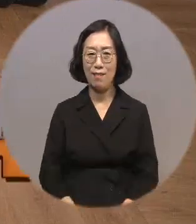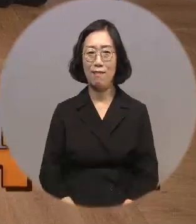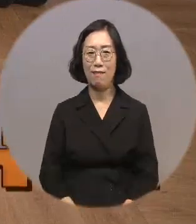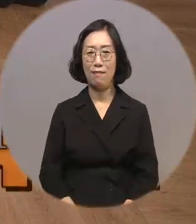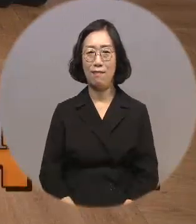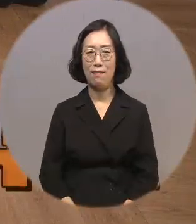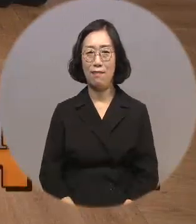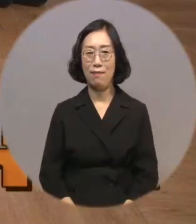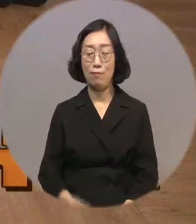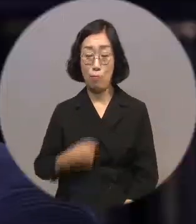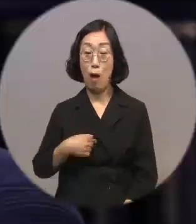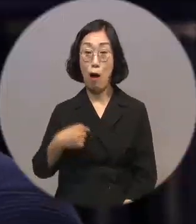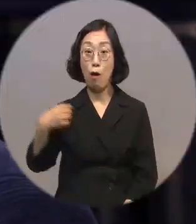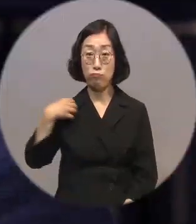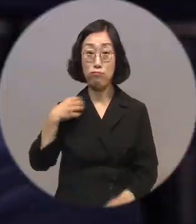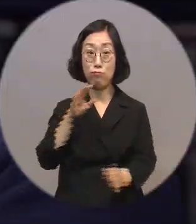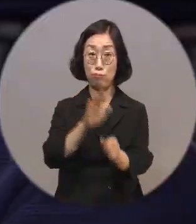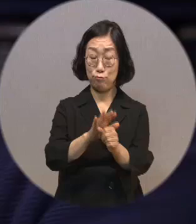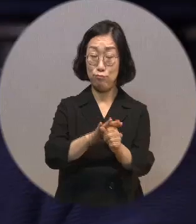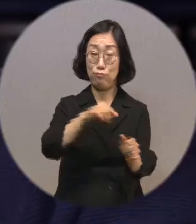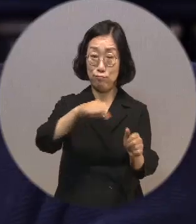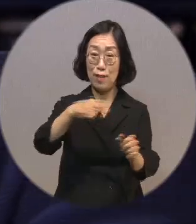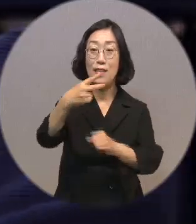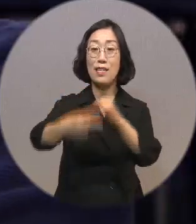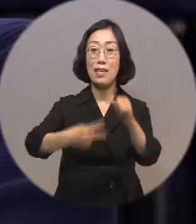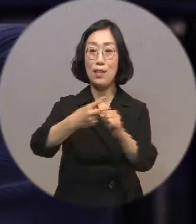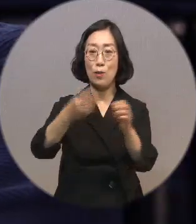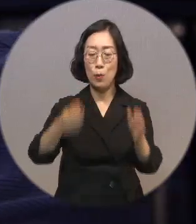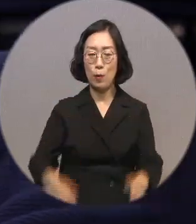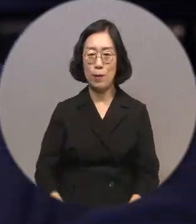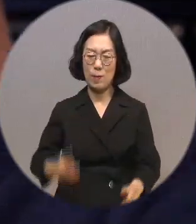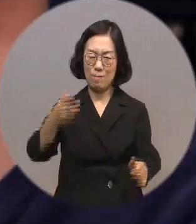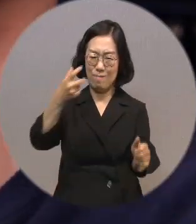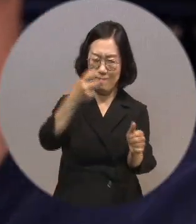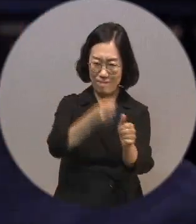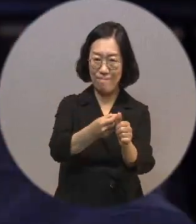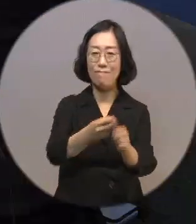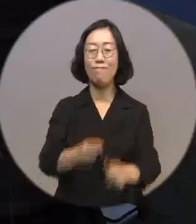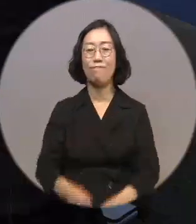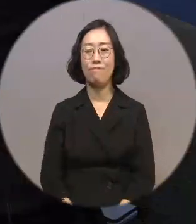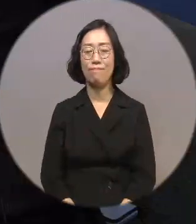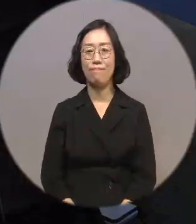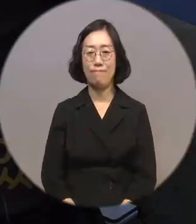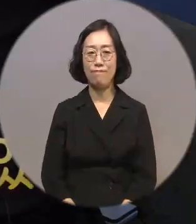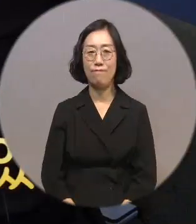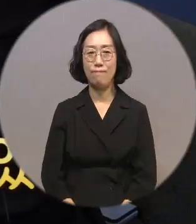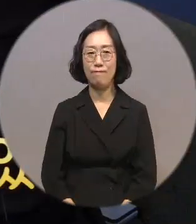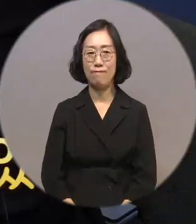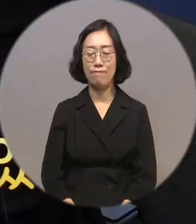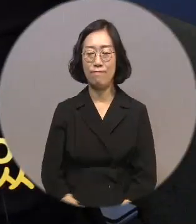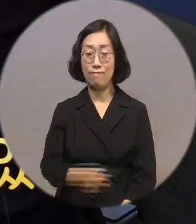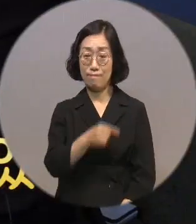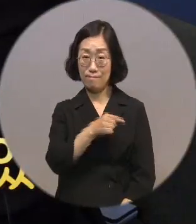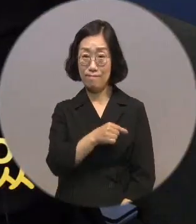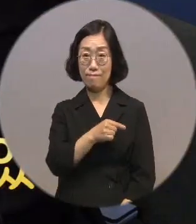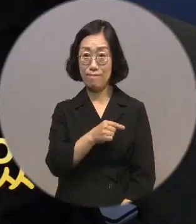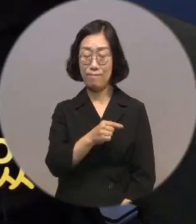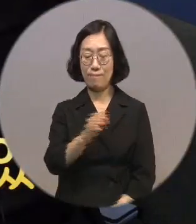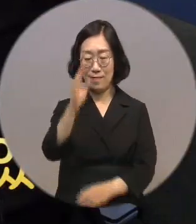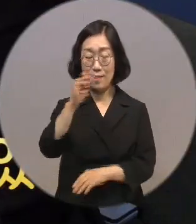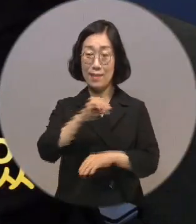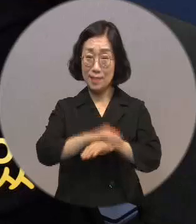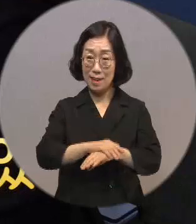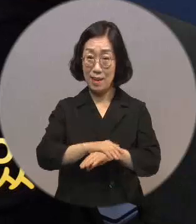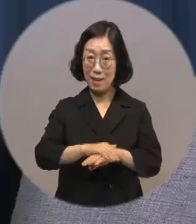것 같아. 2년 동안. 세뇌 교육. 대표님은. 윤희 쌤이 너무 제 마음을 잘